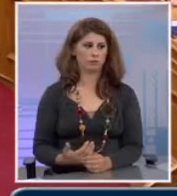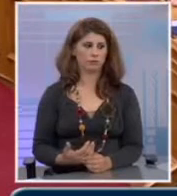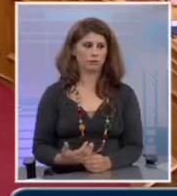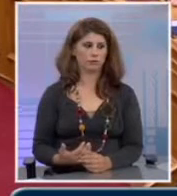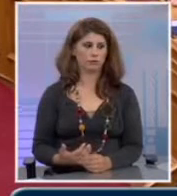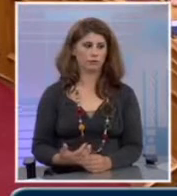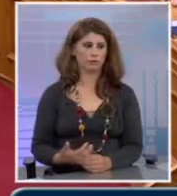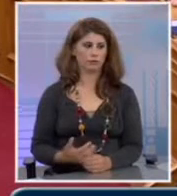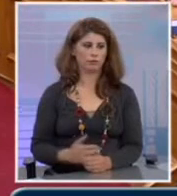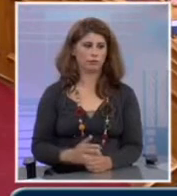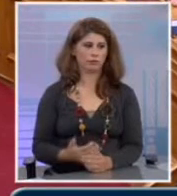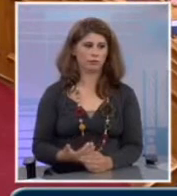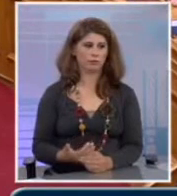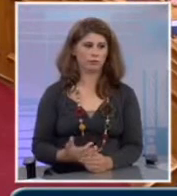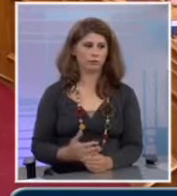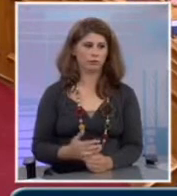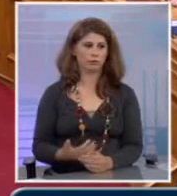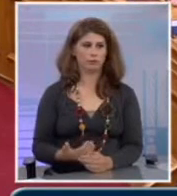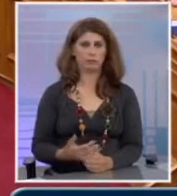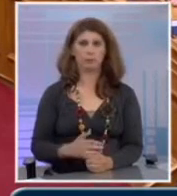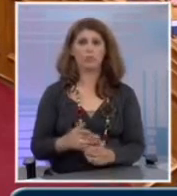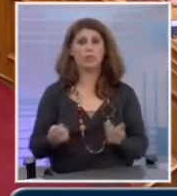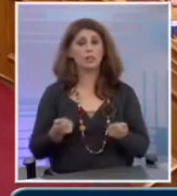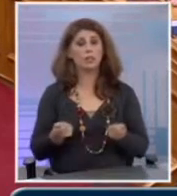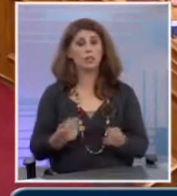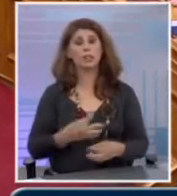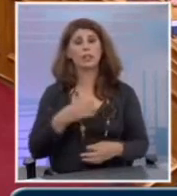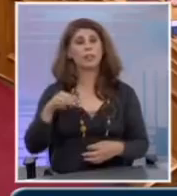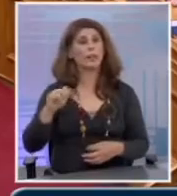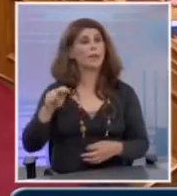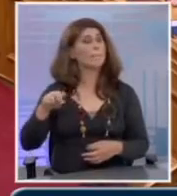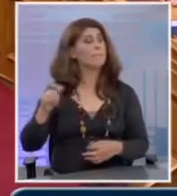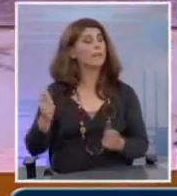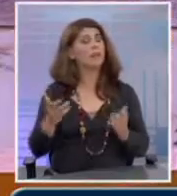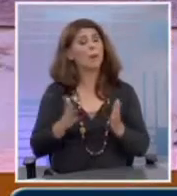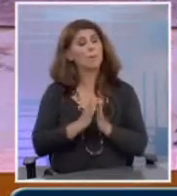Με συγχωρείτε. Υπάρχει κάποιο πρόβλημα, κύριε Μαντά, σας παρακαλώ.